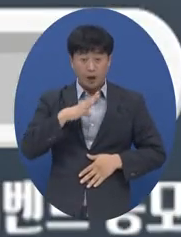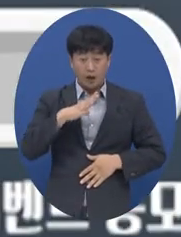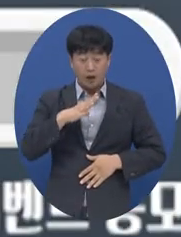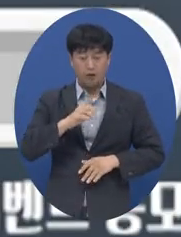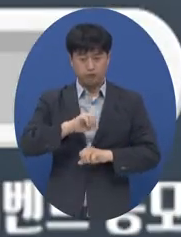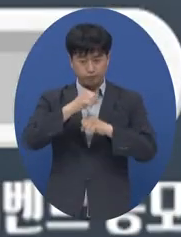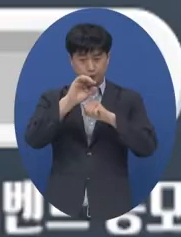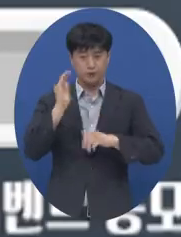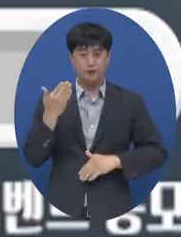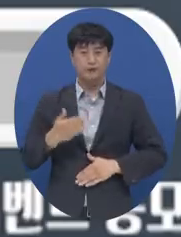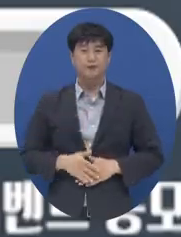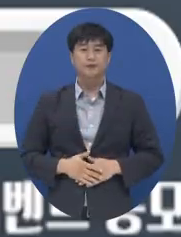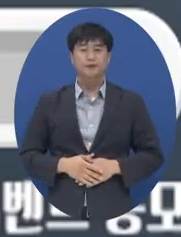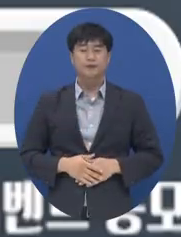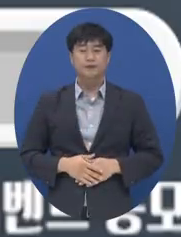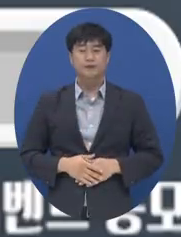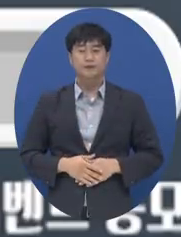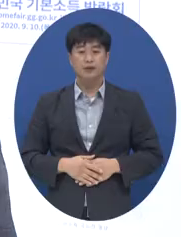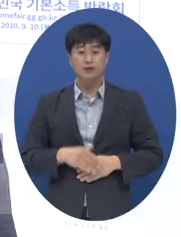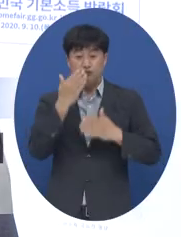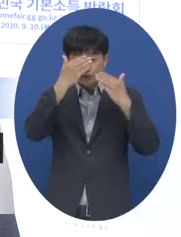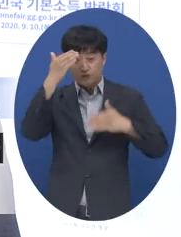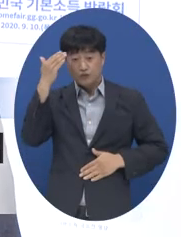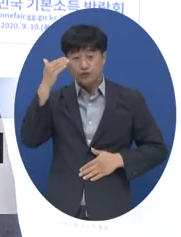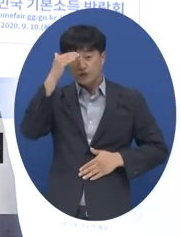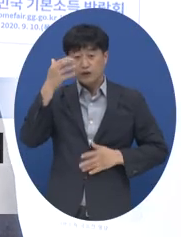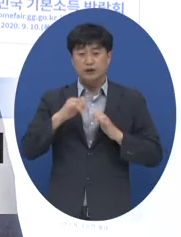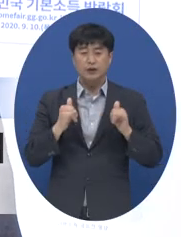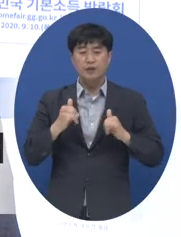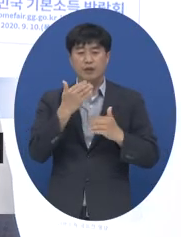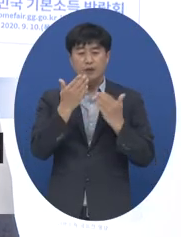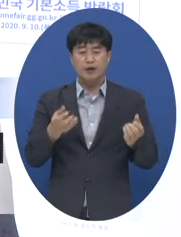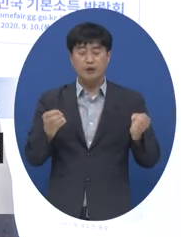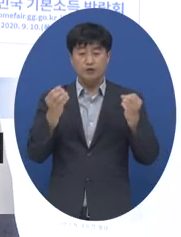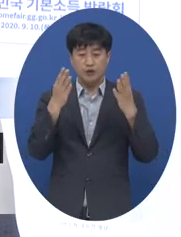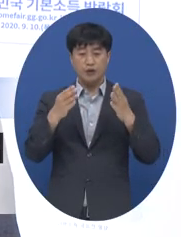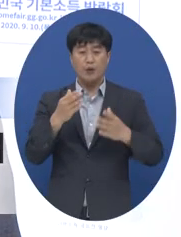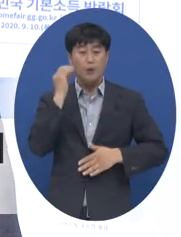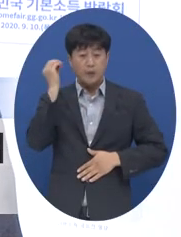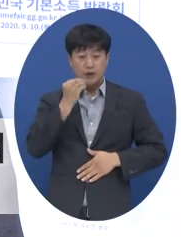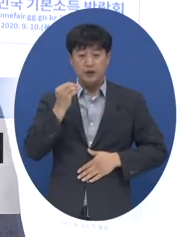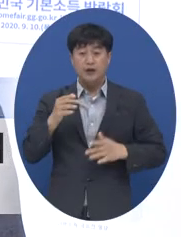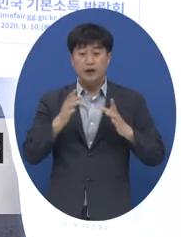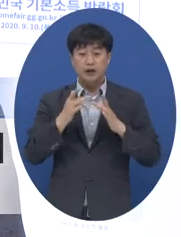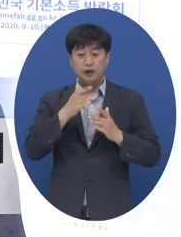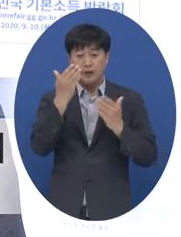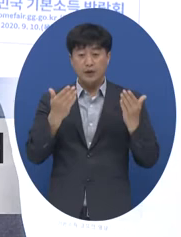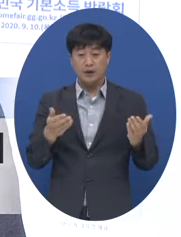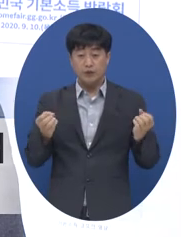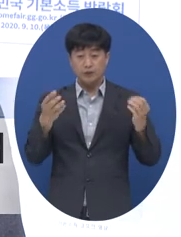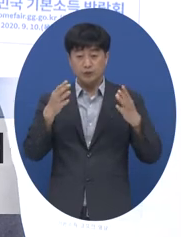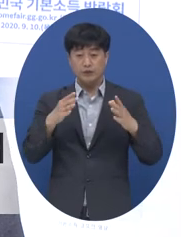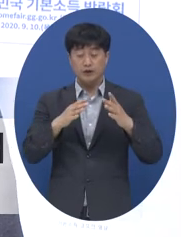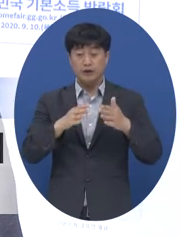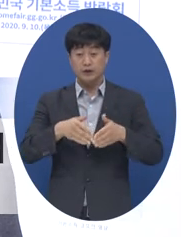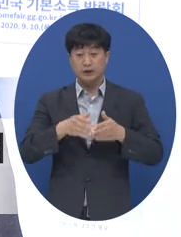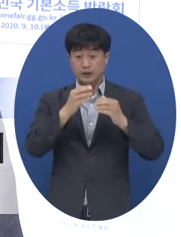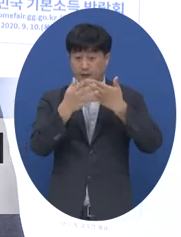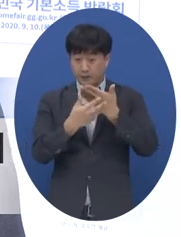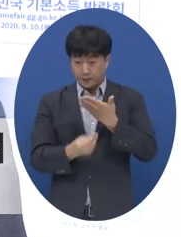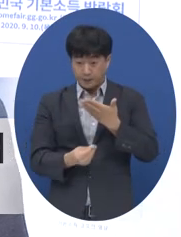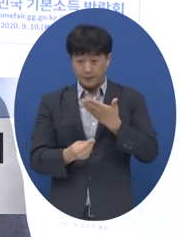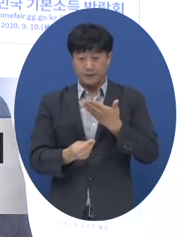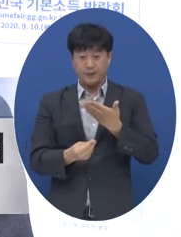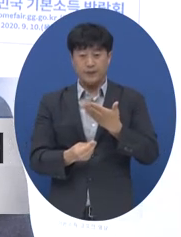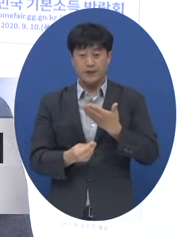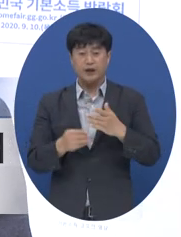금방 금방 쌓입니다 빨랑 께서는 밤 남의 험 편해져서 온라인 밤 남의 설치 파일을 다운받아서